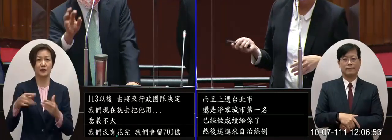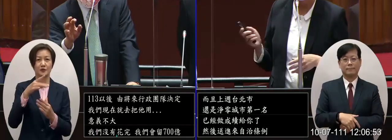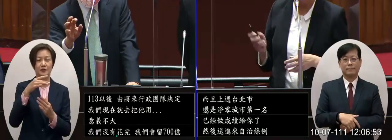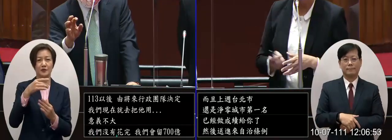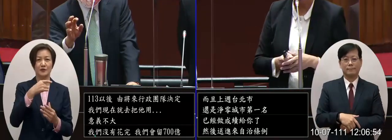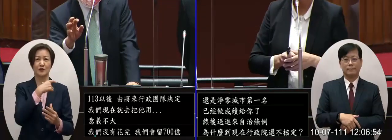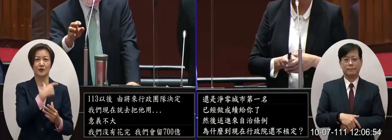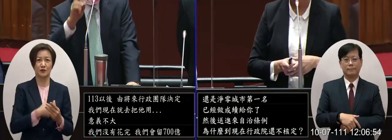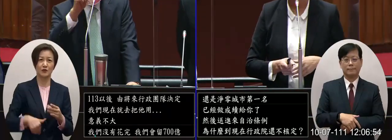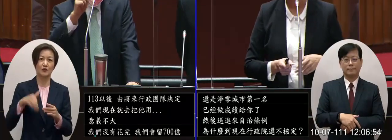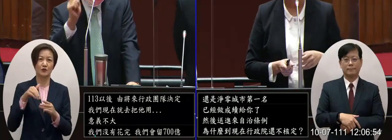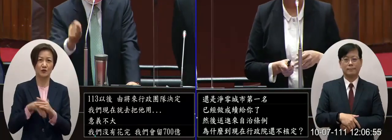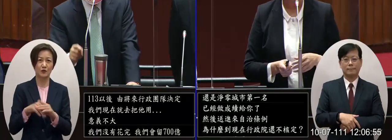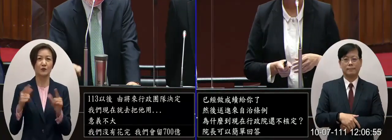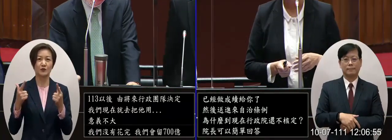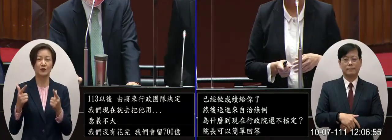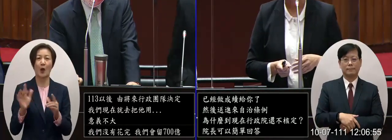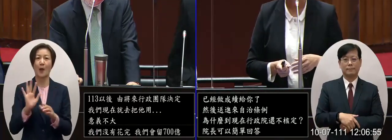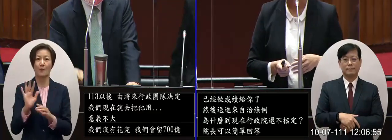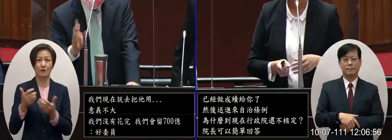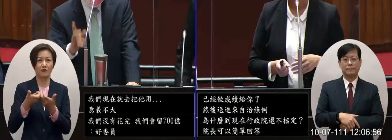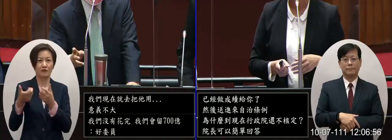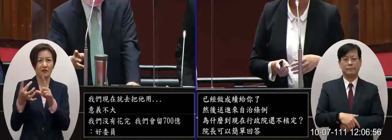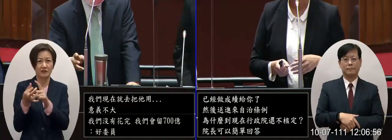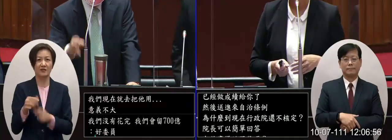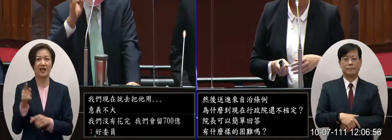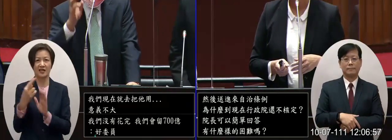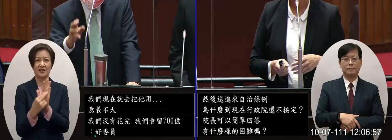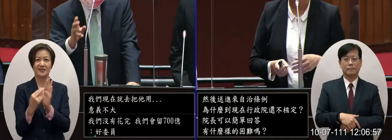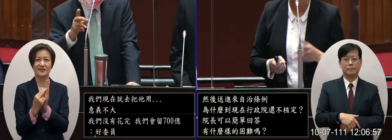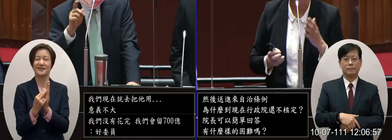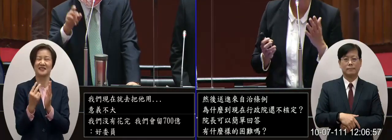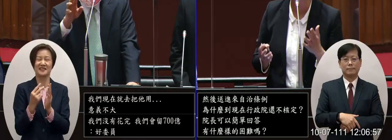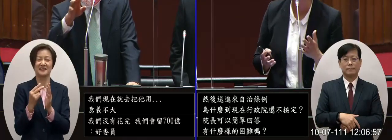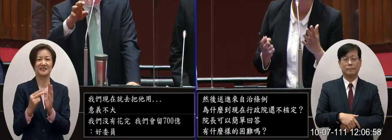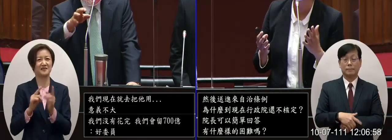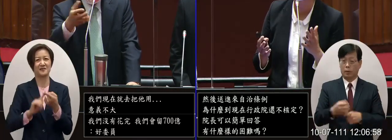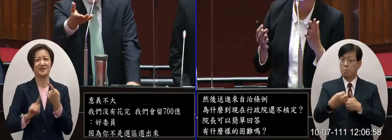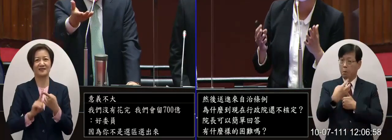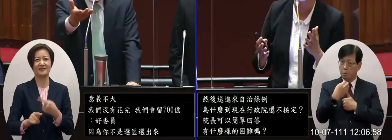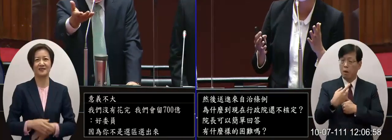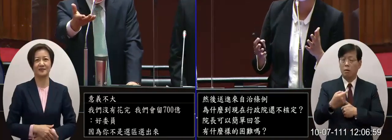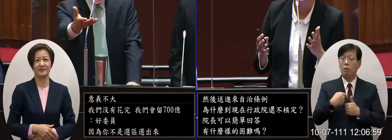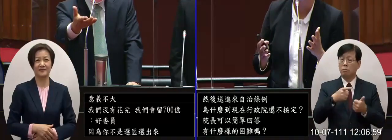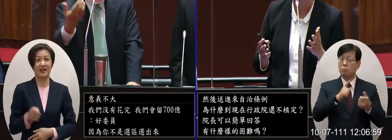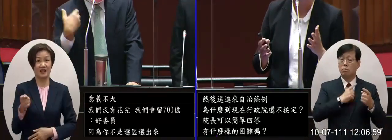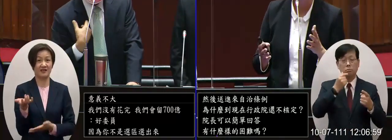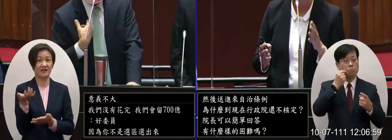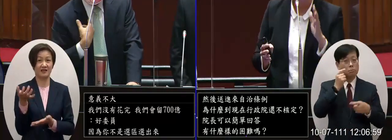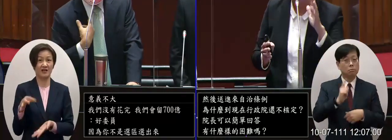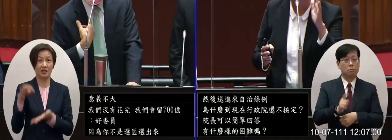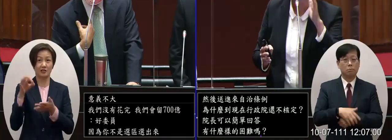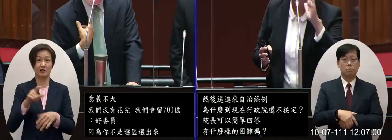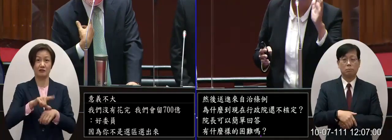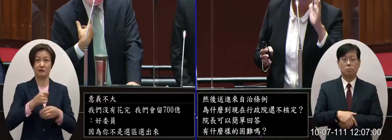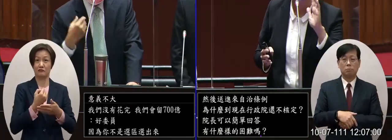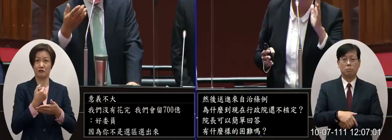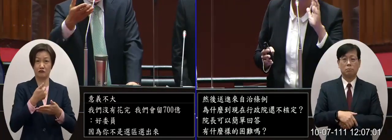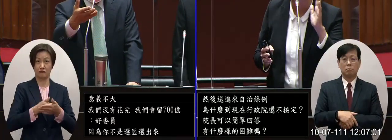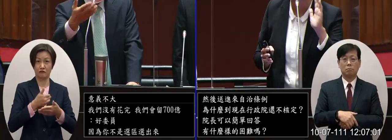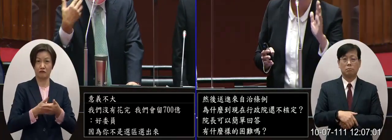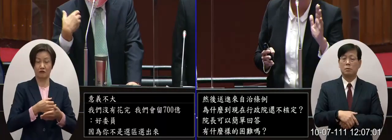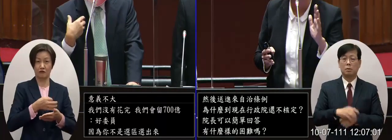来，是全国不分区，所以你的解读哈错误了。你没有真正到 选， 你刚才不是说要留时间给 我 讲